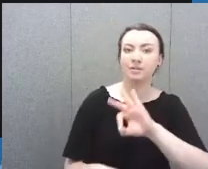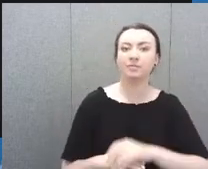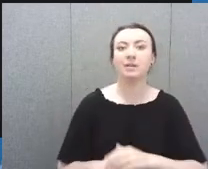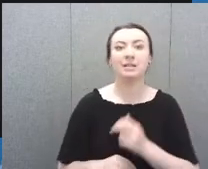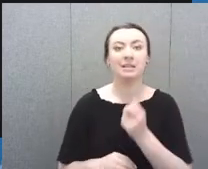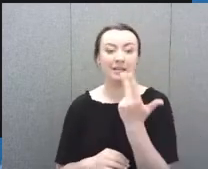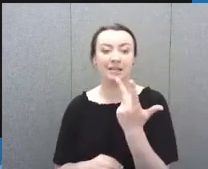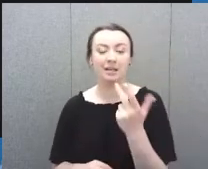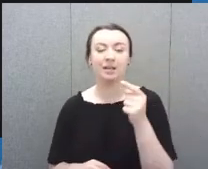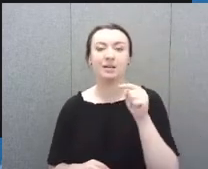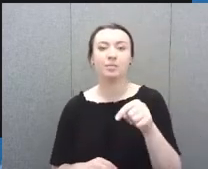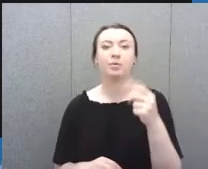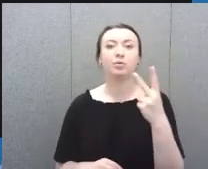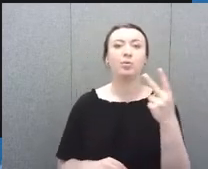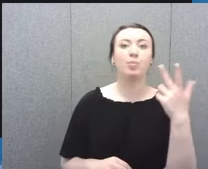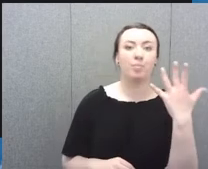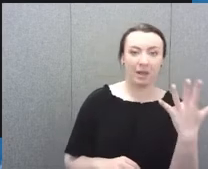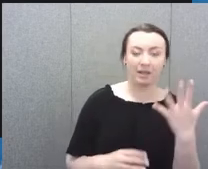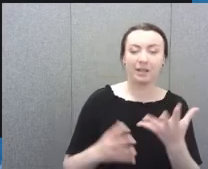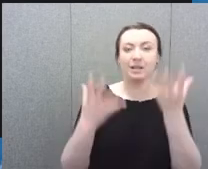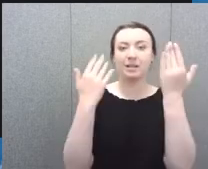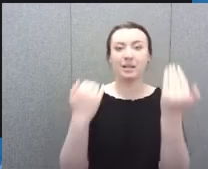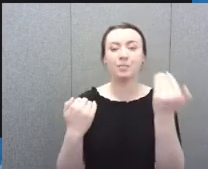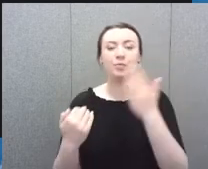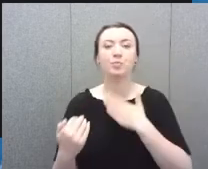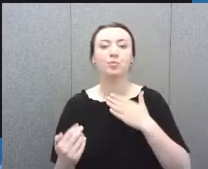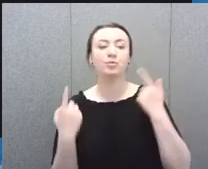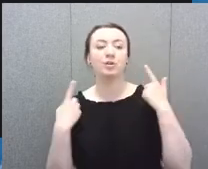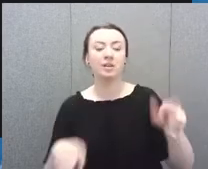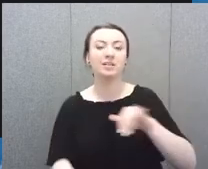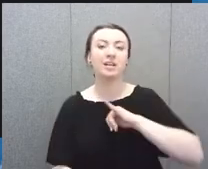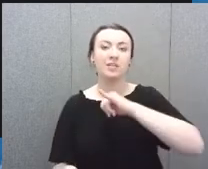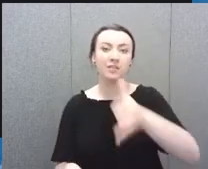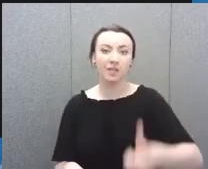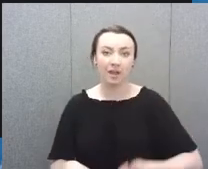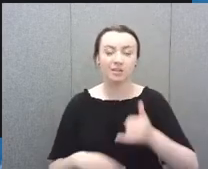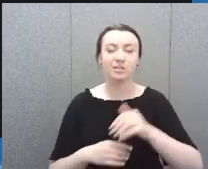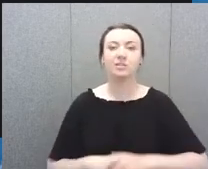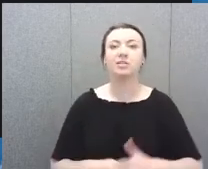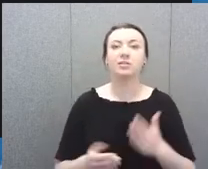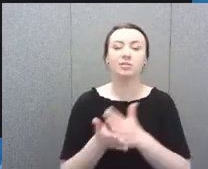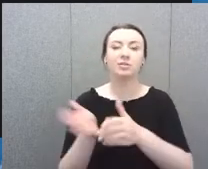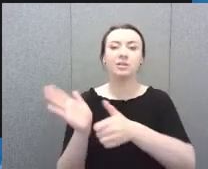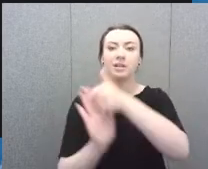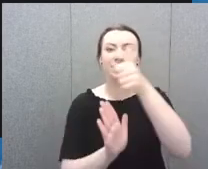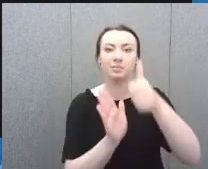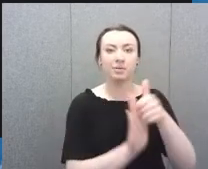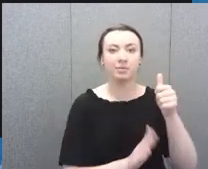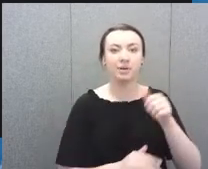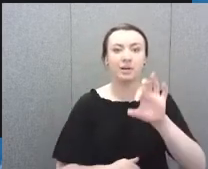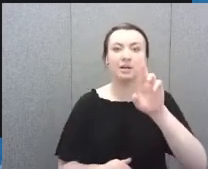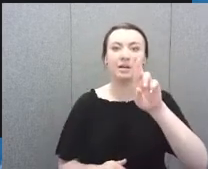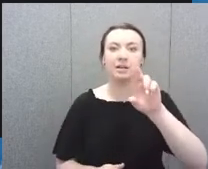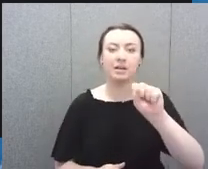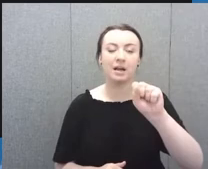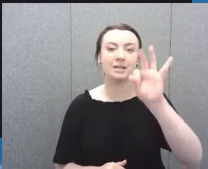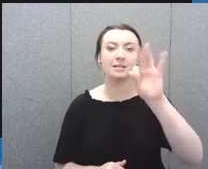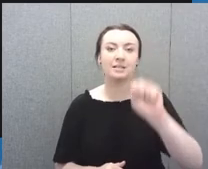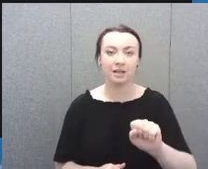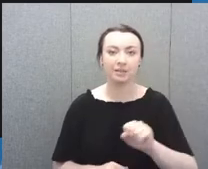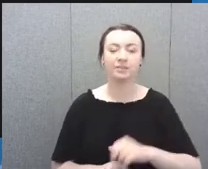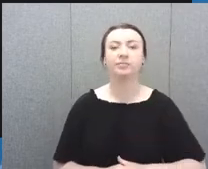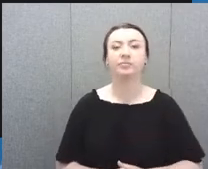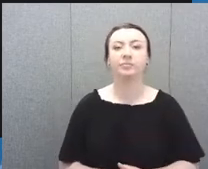кажется, это очень актуально в свете резолюции 1325. Следующий панелист – это